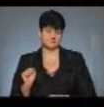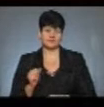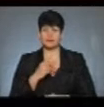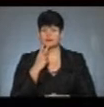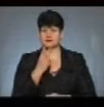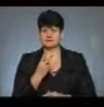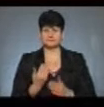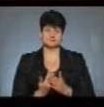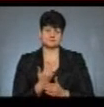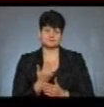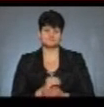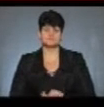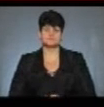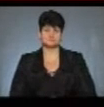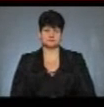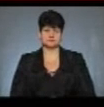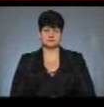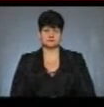Дивіться у випуску.